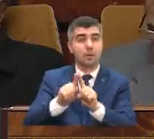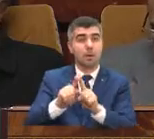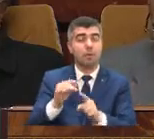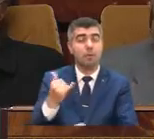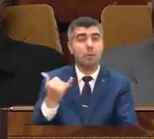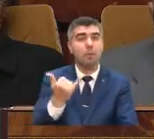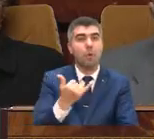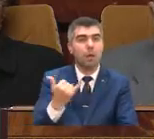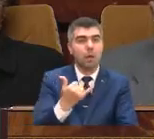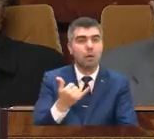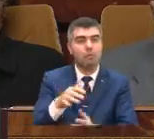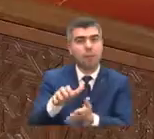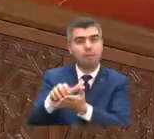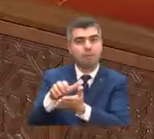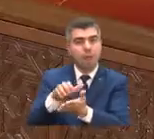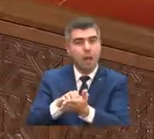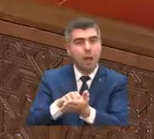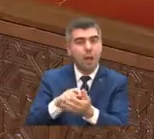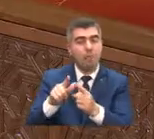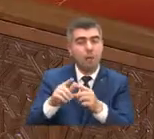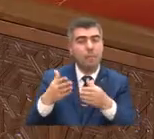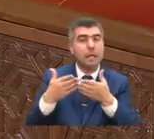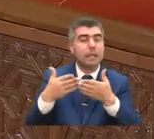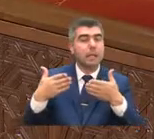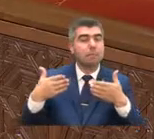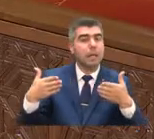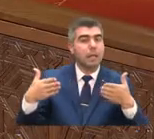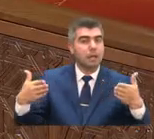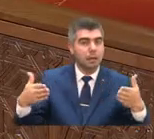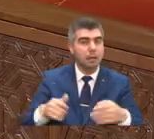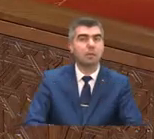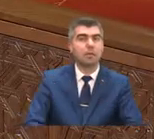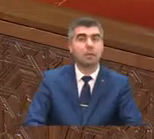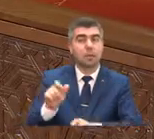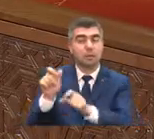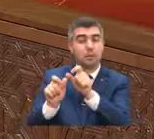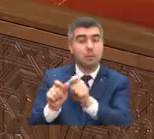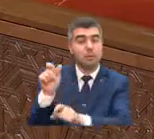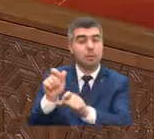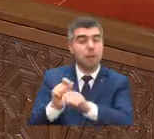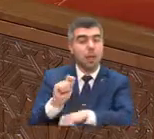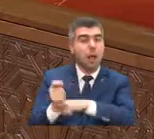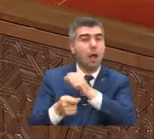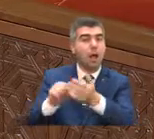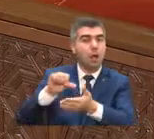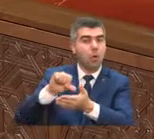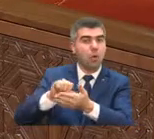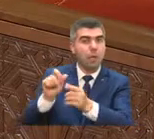تلعبه هذه الأراضي الشاسعة خصوصا في حياة ساكنة العالم القروي